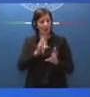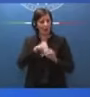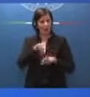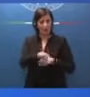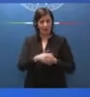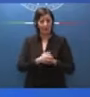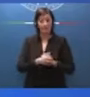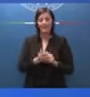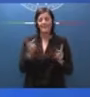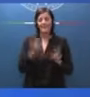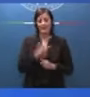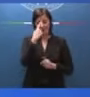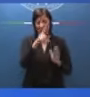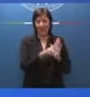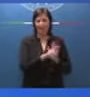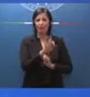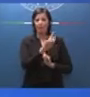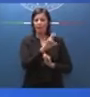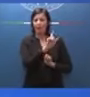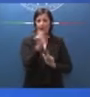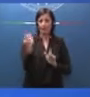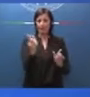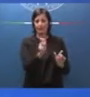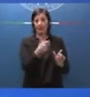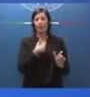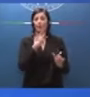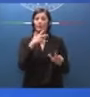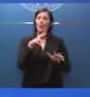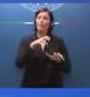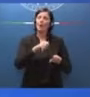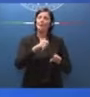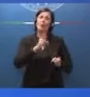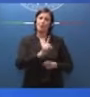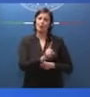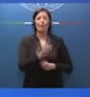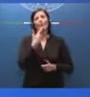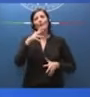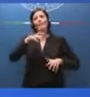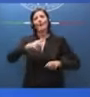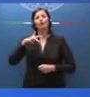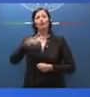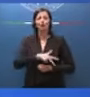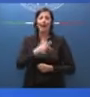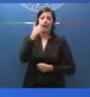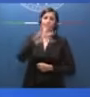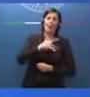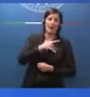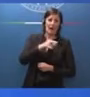che oltre ad aver fermato la legge Fornero che era un nostro impegno non politico sociale morale